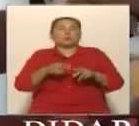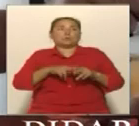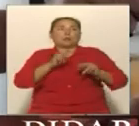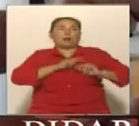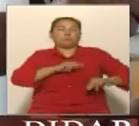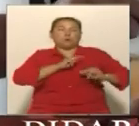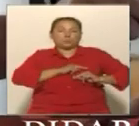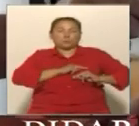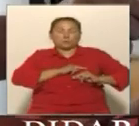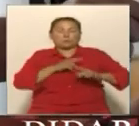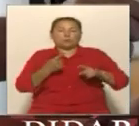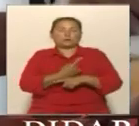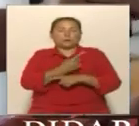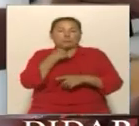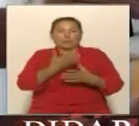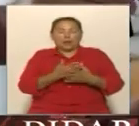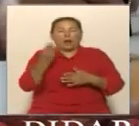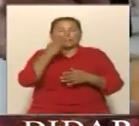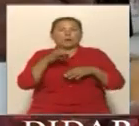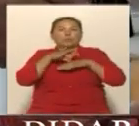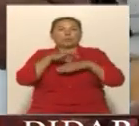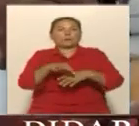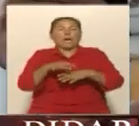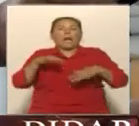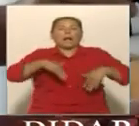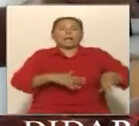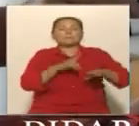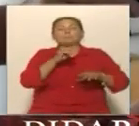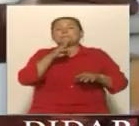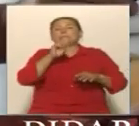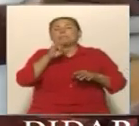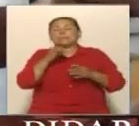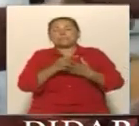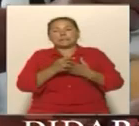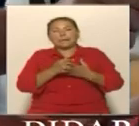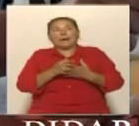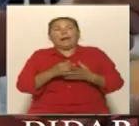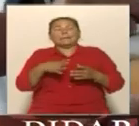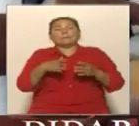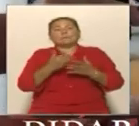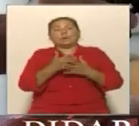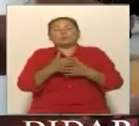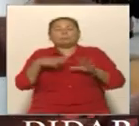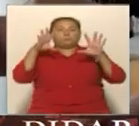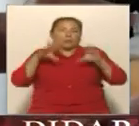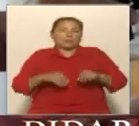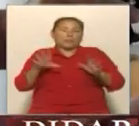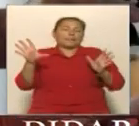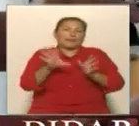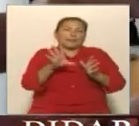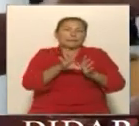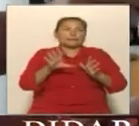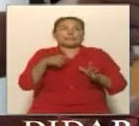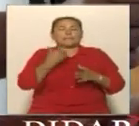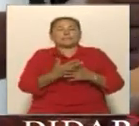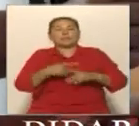работают. Биыл алғаш рет іс-шараны Ақтауда өткізуді ұйғардық. Каспий теңізінің арғы бетінен кемемен жеттік. Сарапшылардың барлығы энергетика саласын